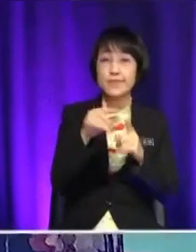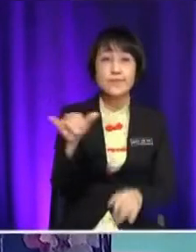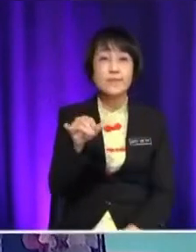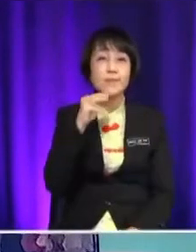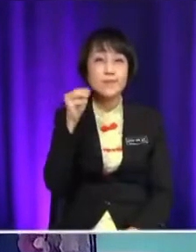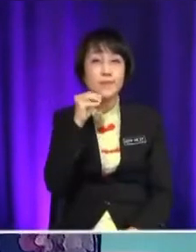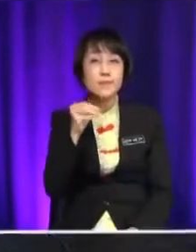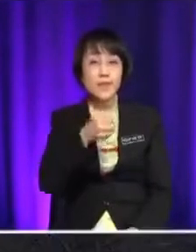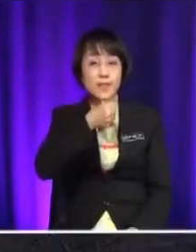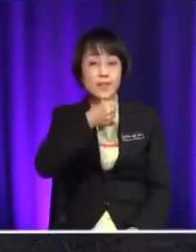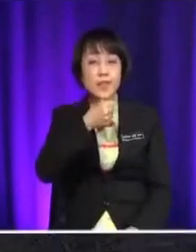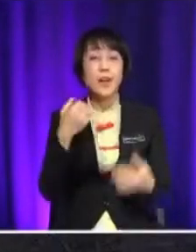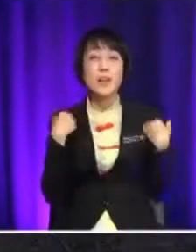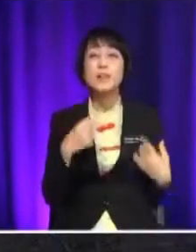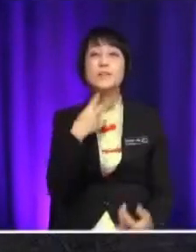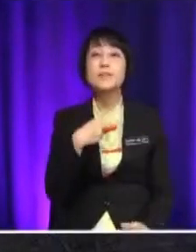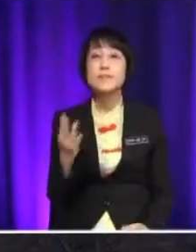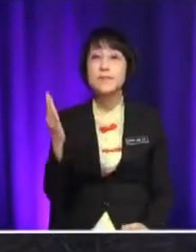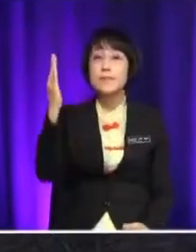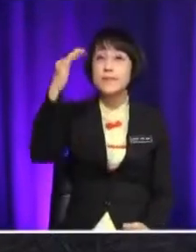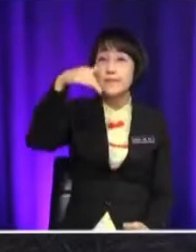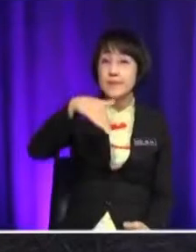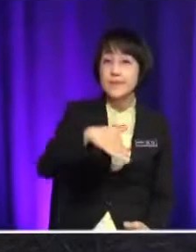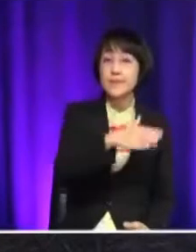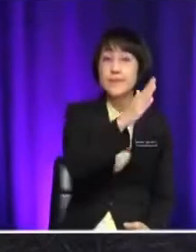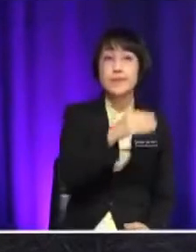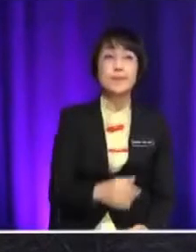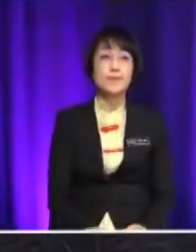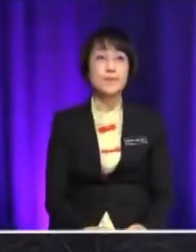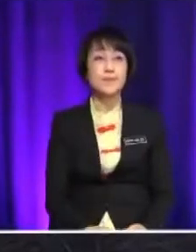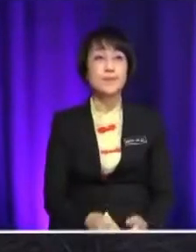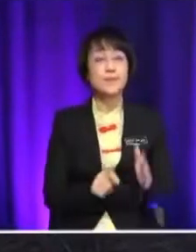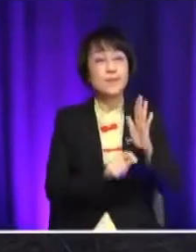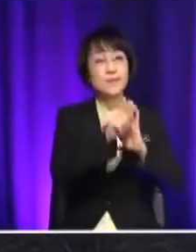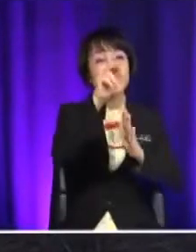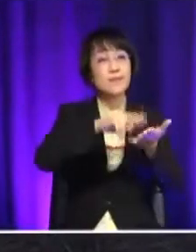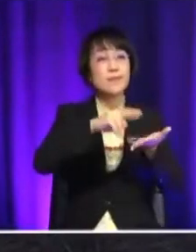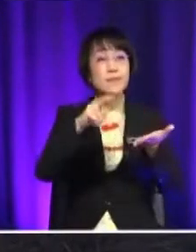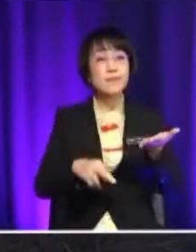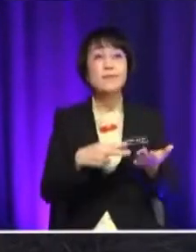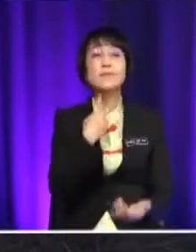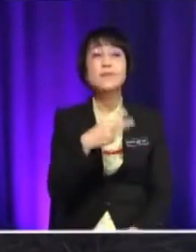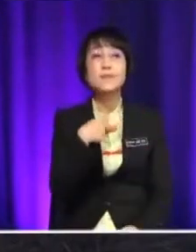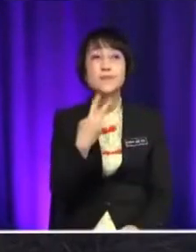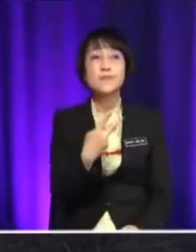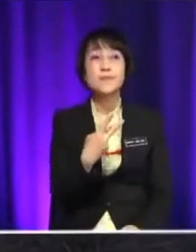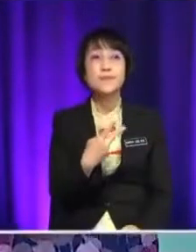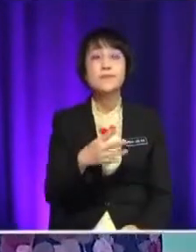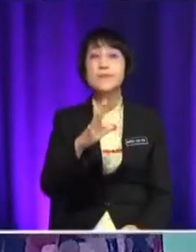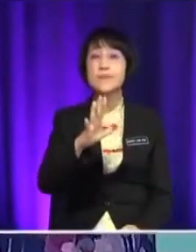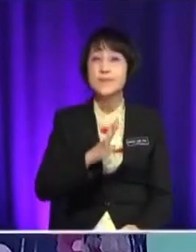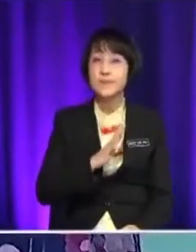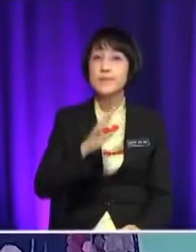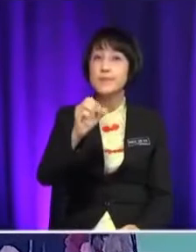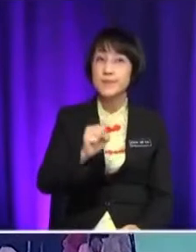ada intonasi tinggi, ada intonasi rendah. Okey, tinggi rendah nada sama juga. Adab sopan dan akhir